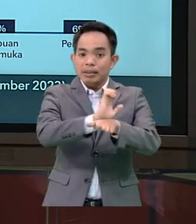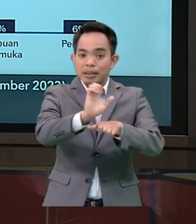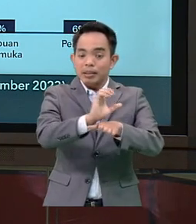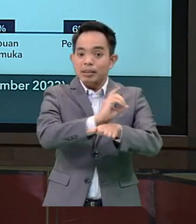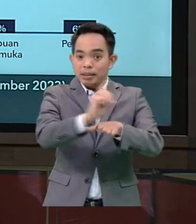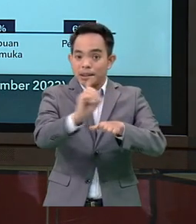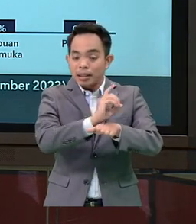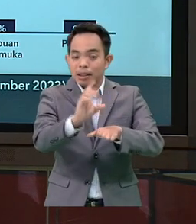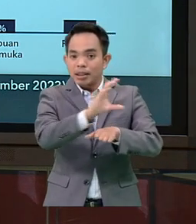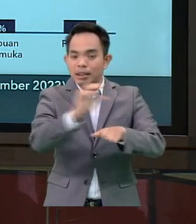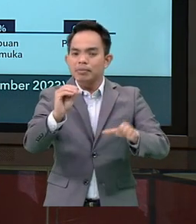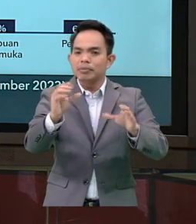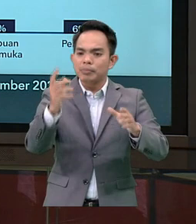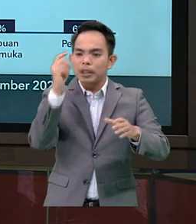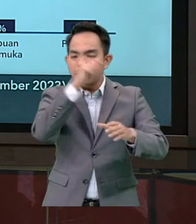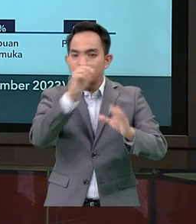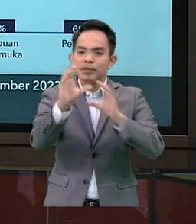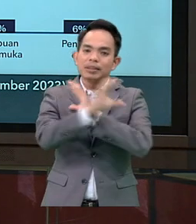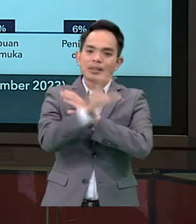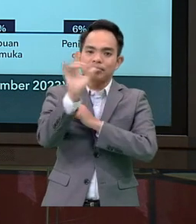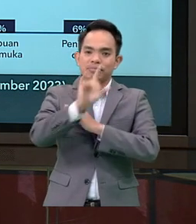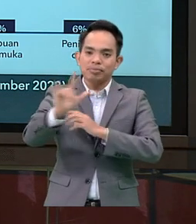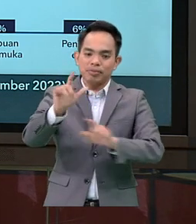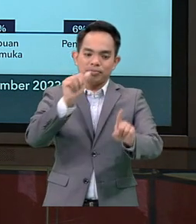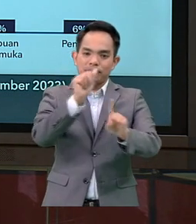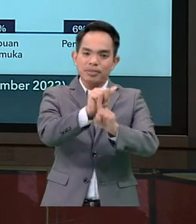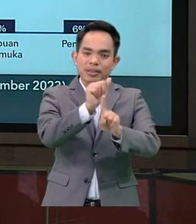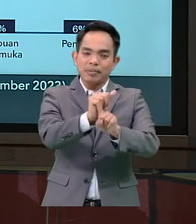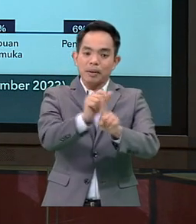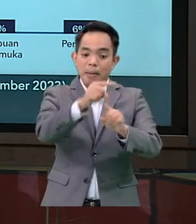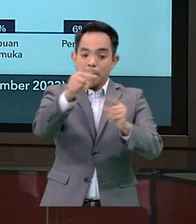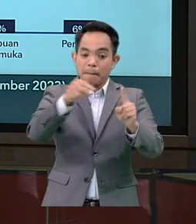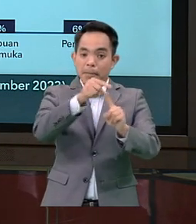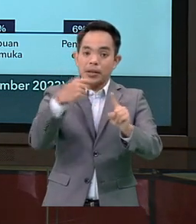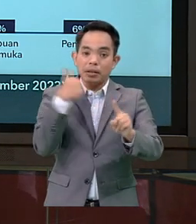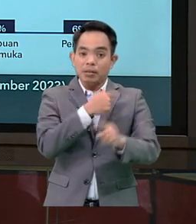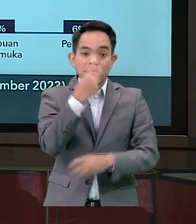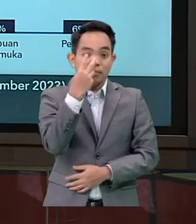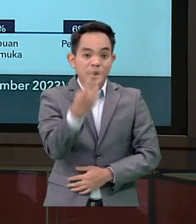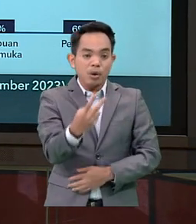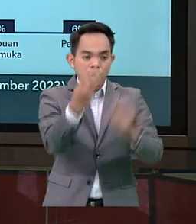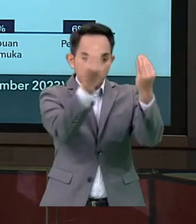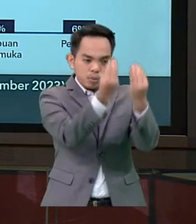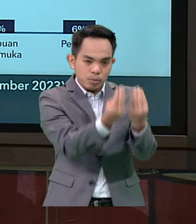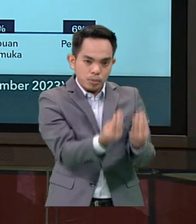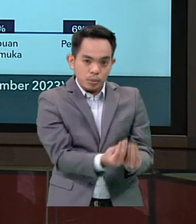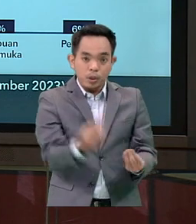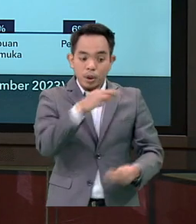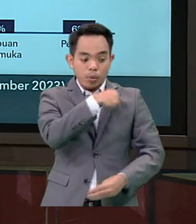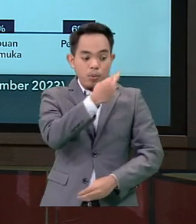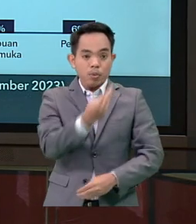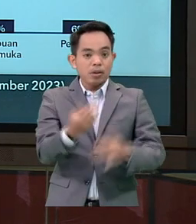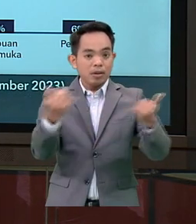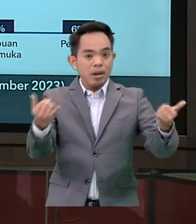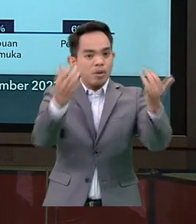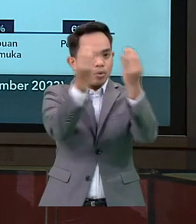penipuan cinta ataupun love scam dan apabila kita merujuk kepada jumlah kerugian secara